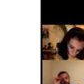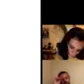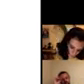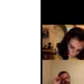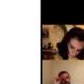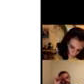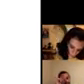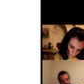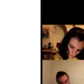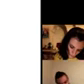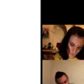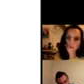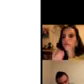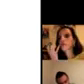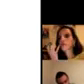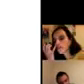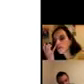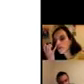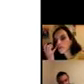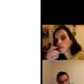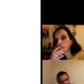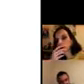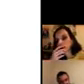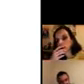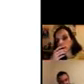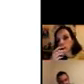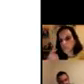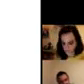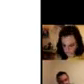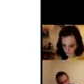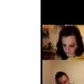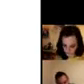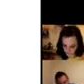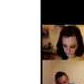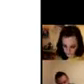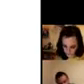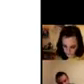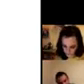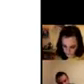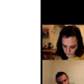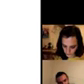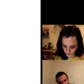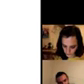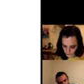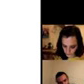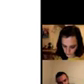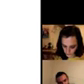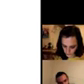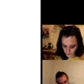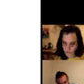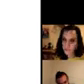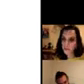için yararlı. Gene aynı şekilde tasarımın uzun vadede nasıl performans göstereceğini anlamak ve